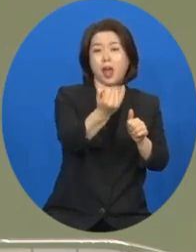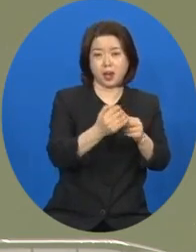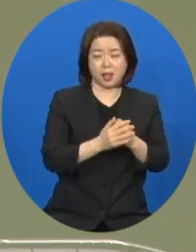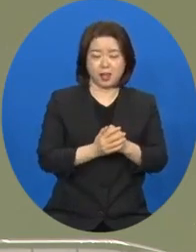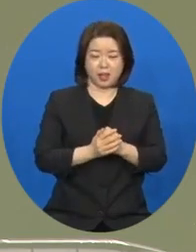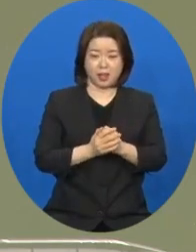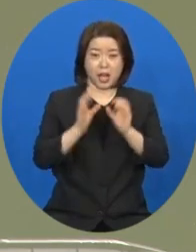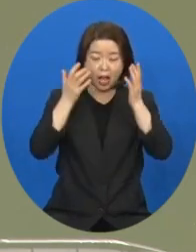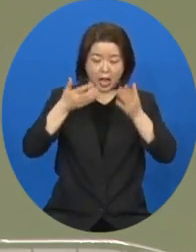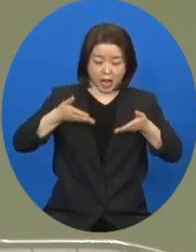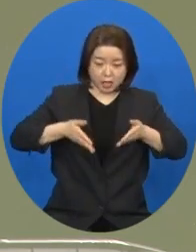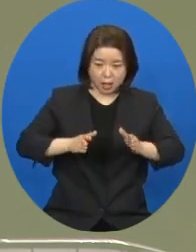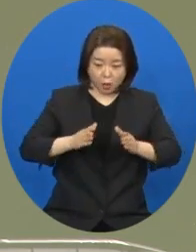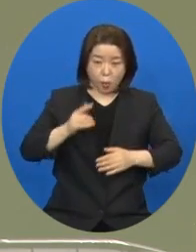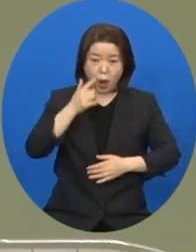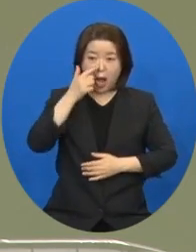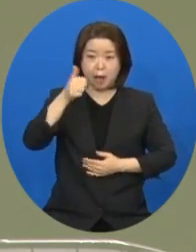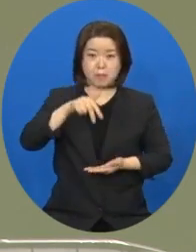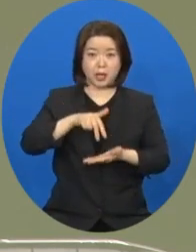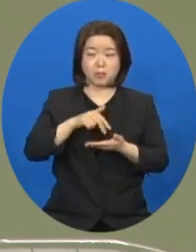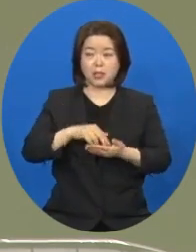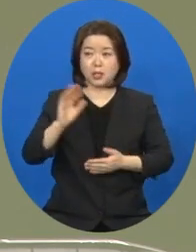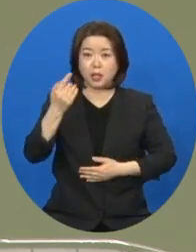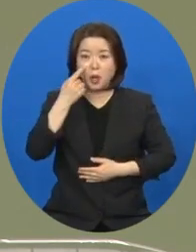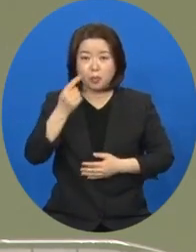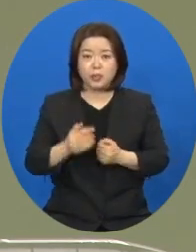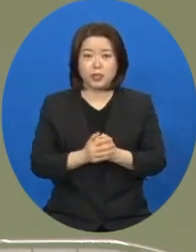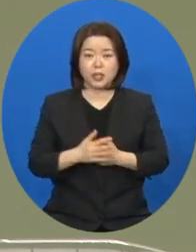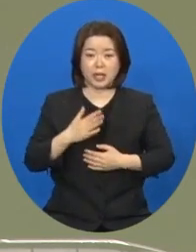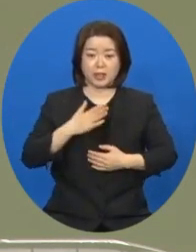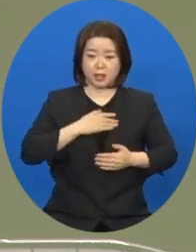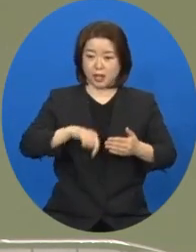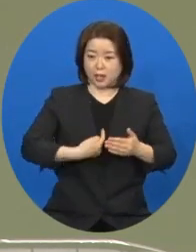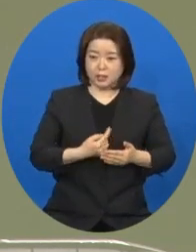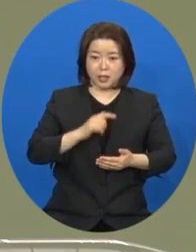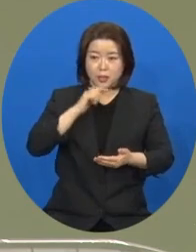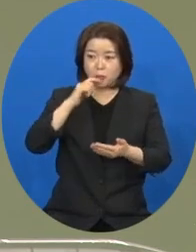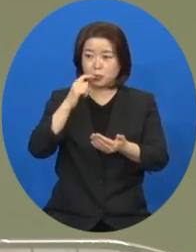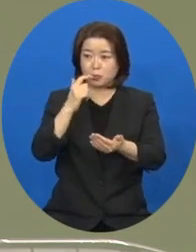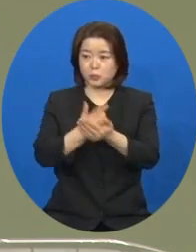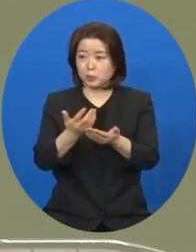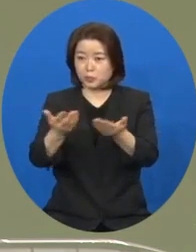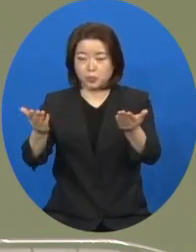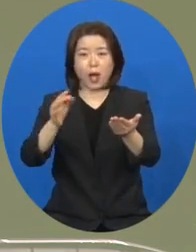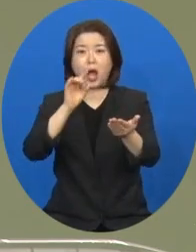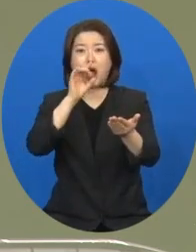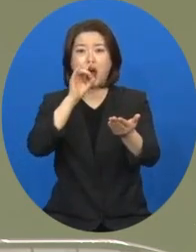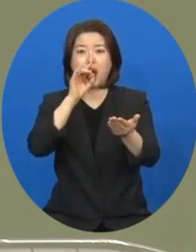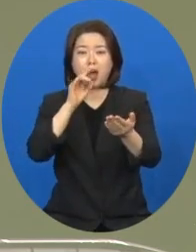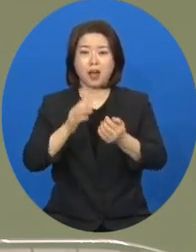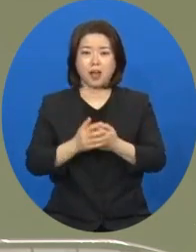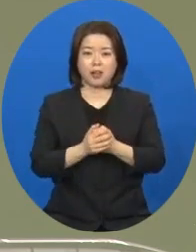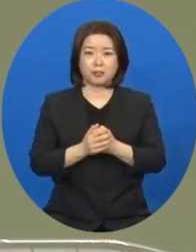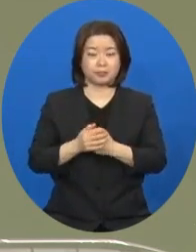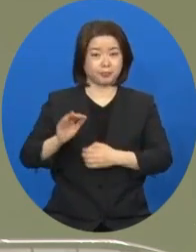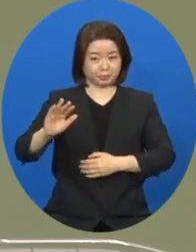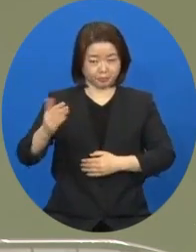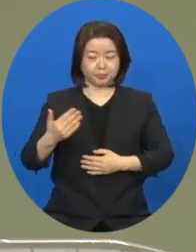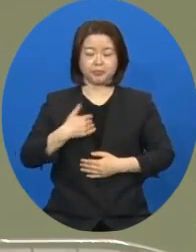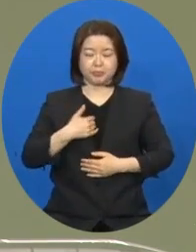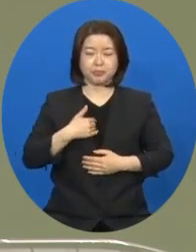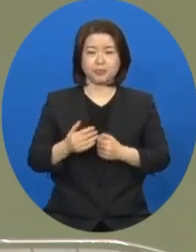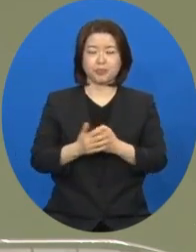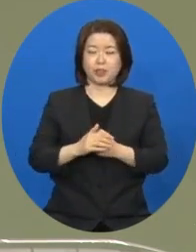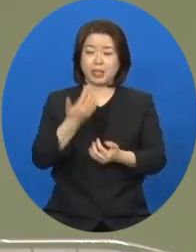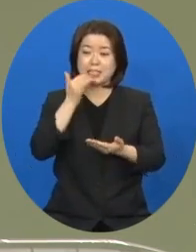낳아서 아버지가 되고 보니까 나 자신을 속이고 살 길이 없어요. 요즘도 저에게